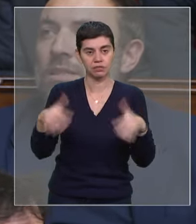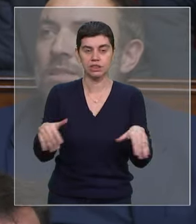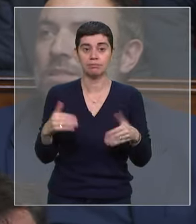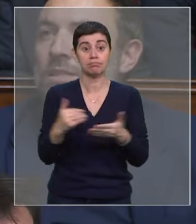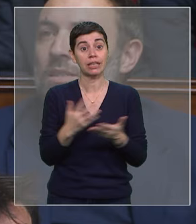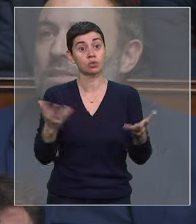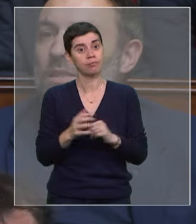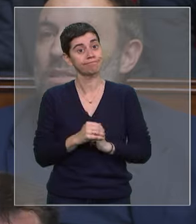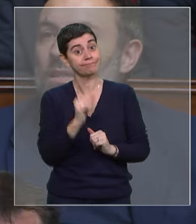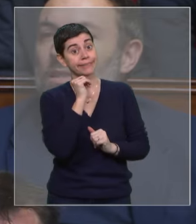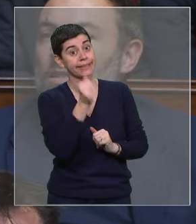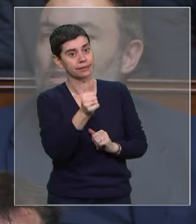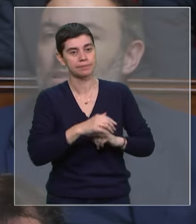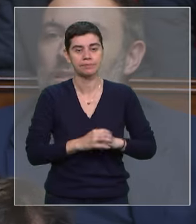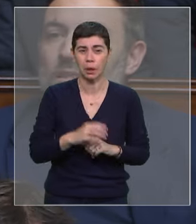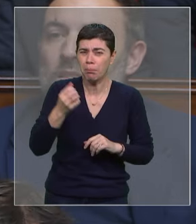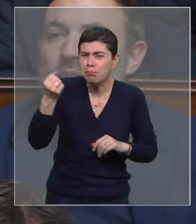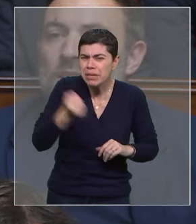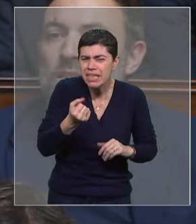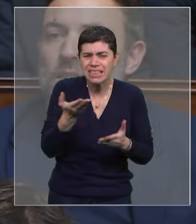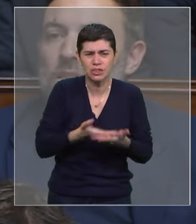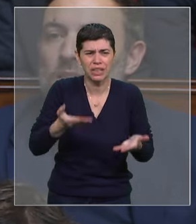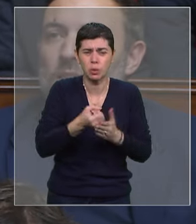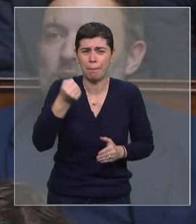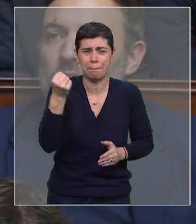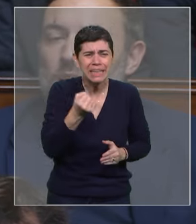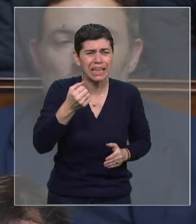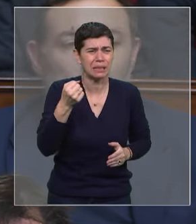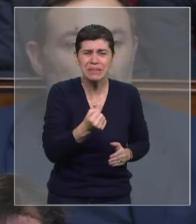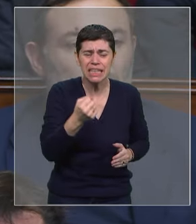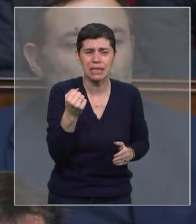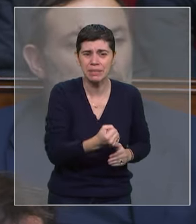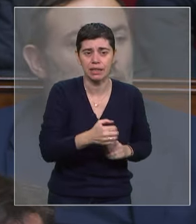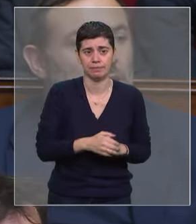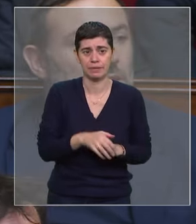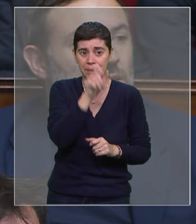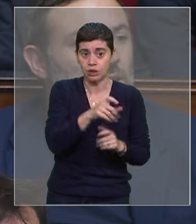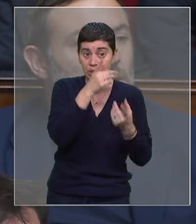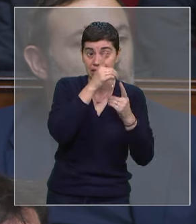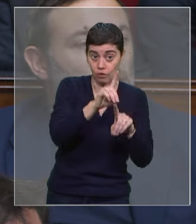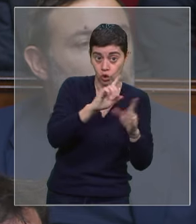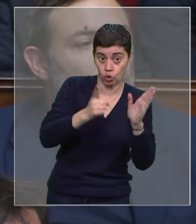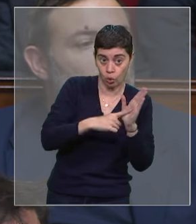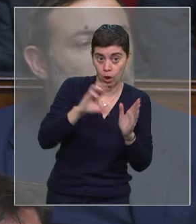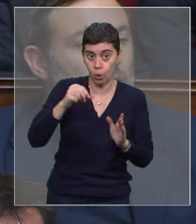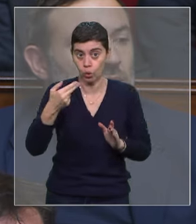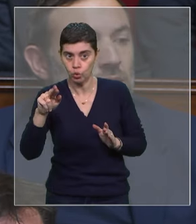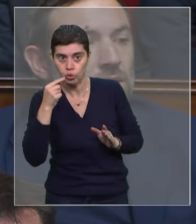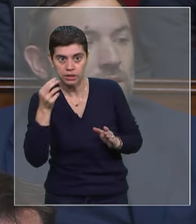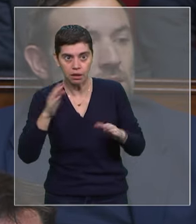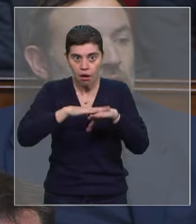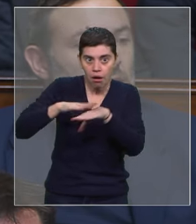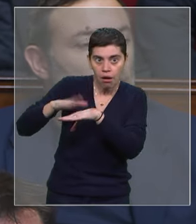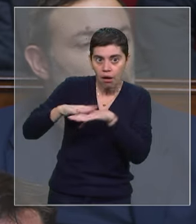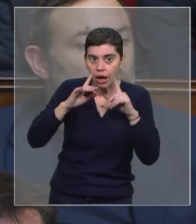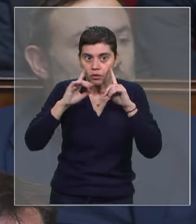Rien. Pire, la situation se dégrade de jour en jour. La Défenseure des droits et l'ONU alertent. Les professionnels, les